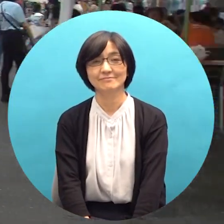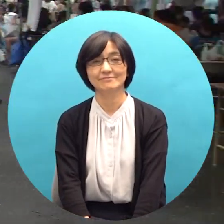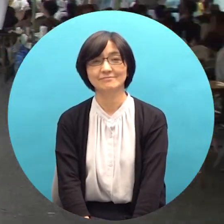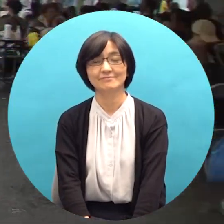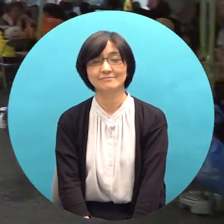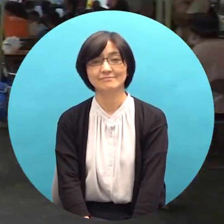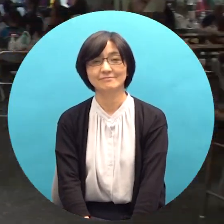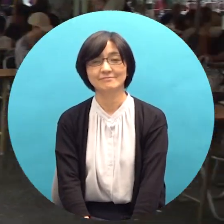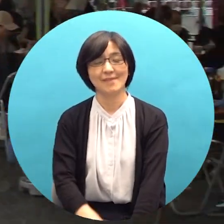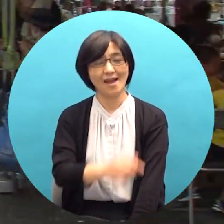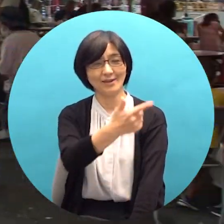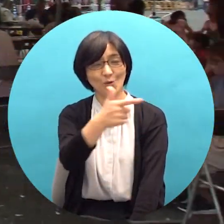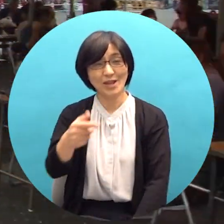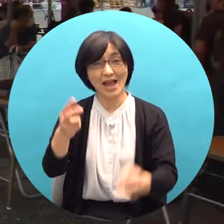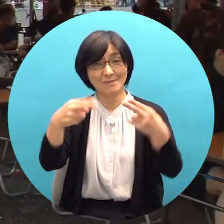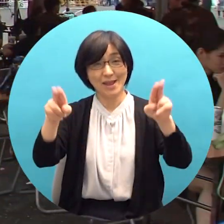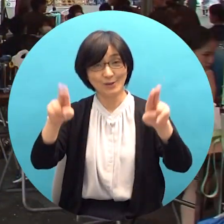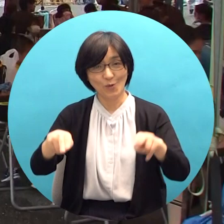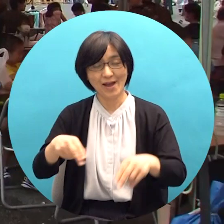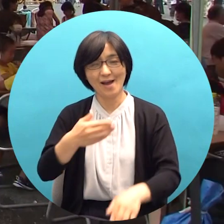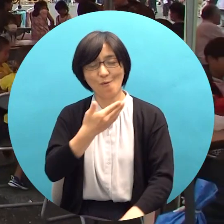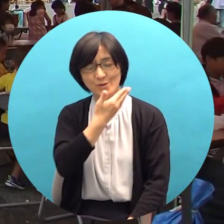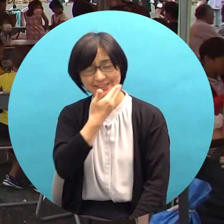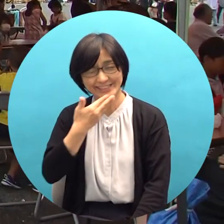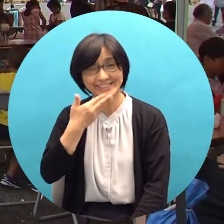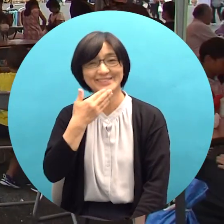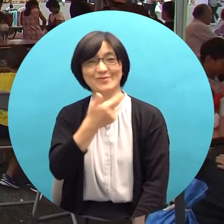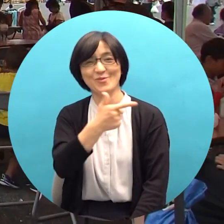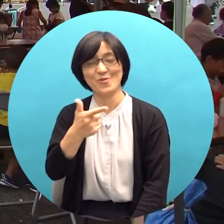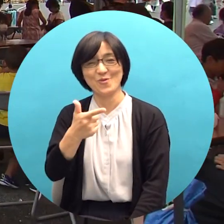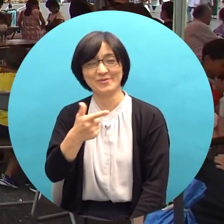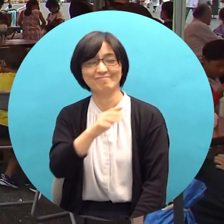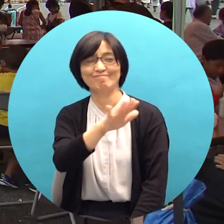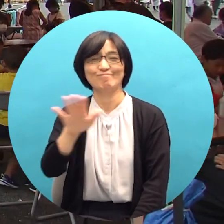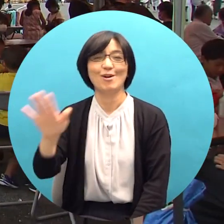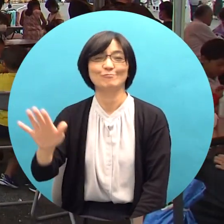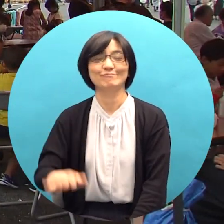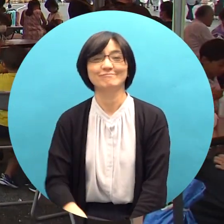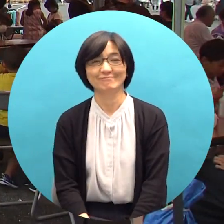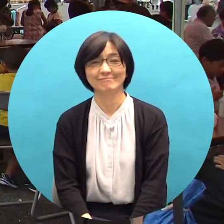さまざまなイベントやグルメが祭りを盛り上げます。